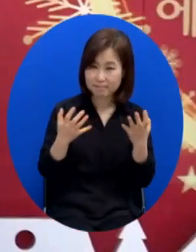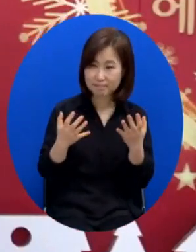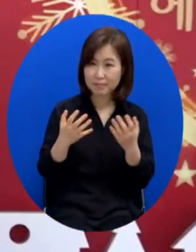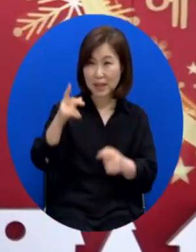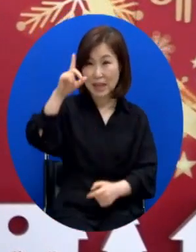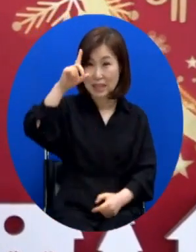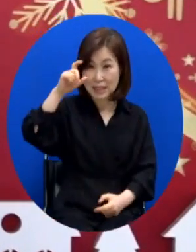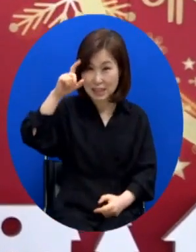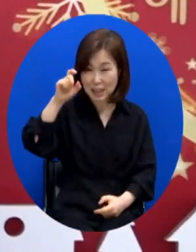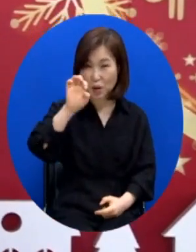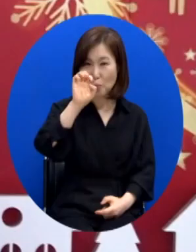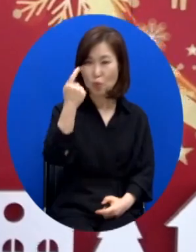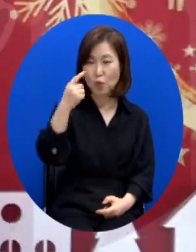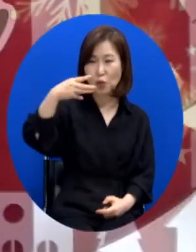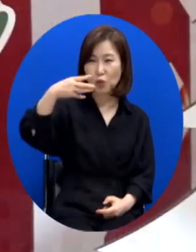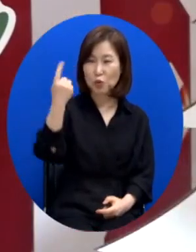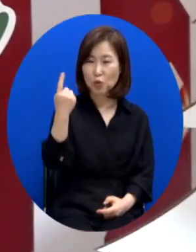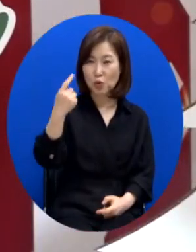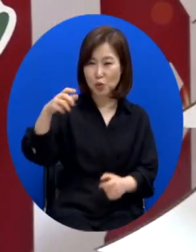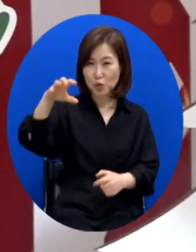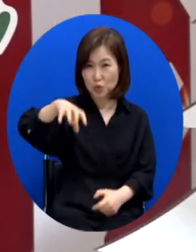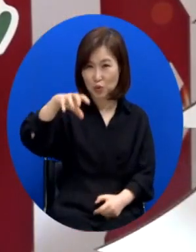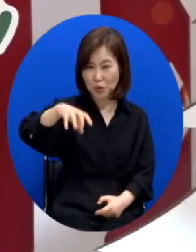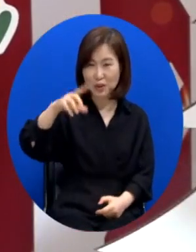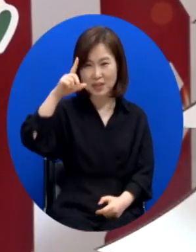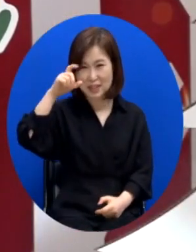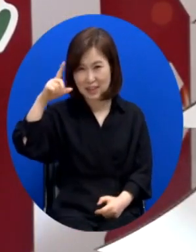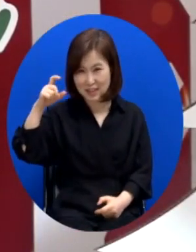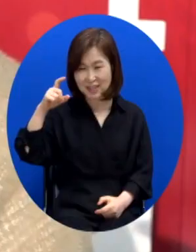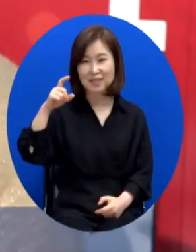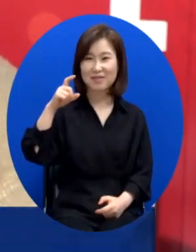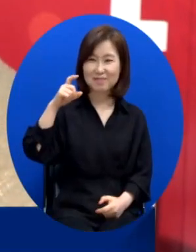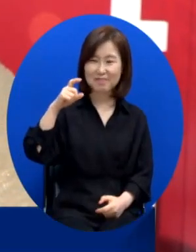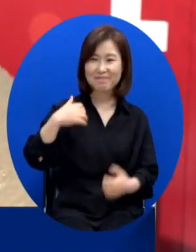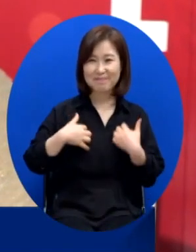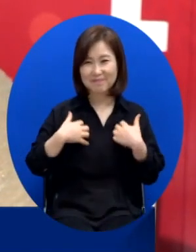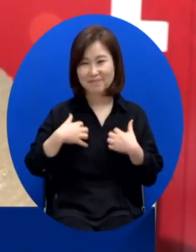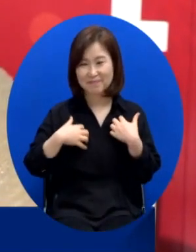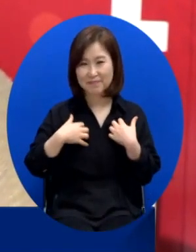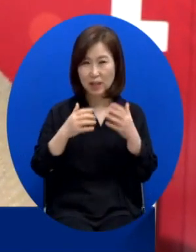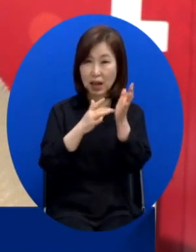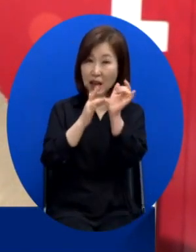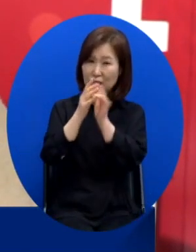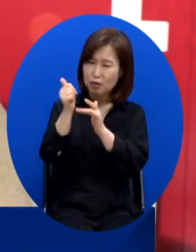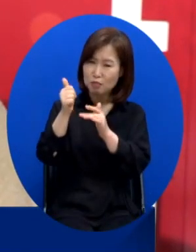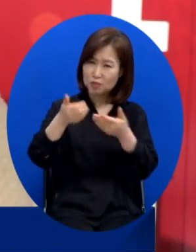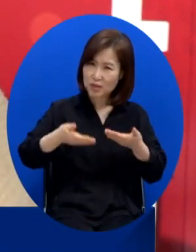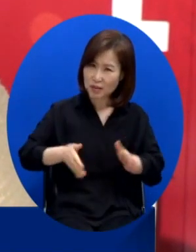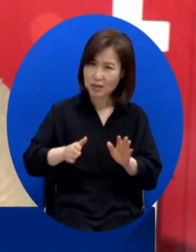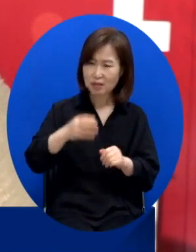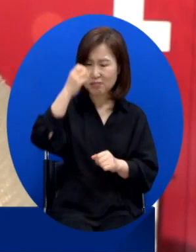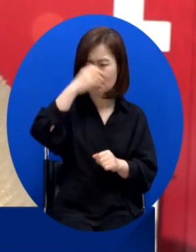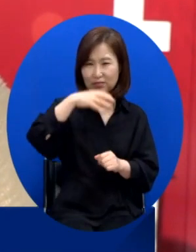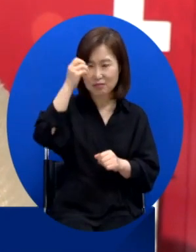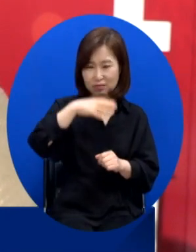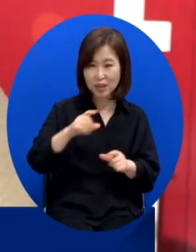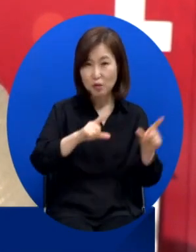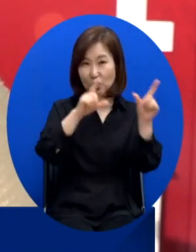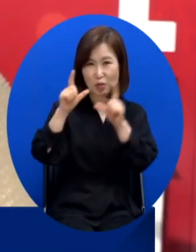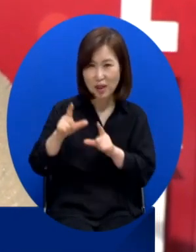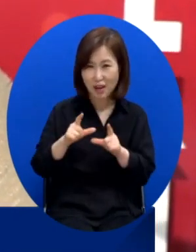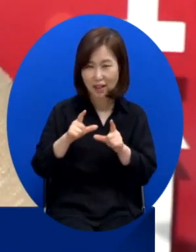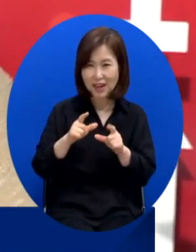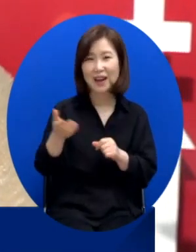포토존에서 인증샷을 찍으며 아쉬움을 달랩니다. 이렇게 예수님의 탄생을 무의미하게 보낼 줄 알았는데 이런 자리를